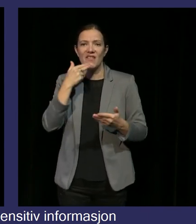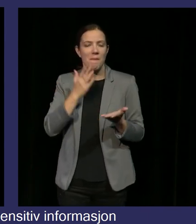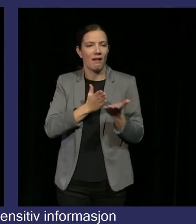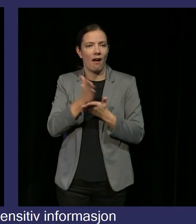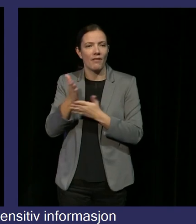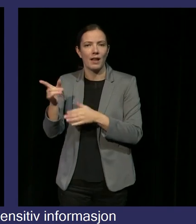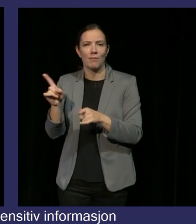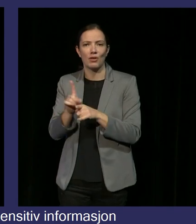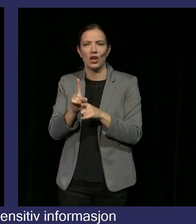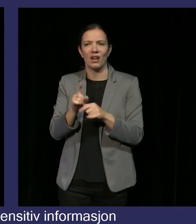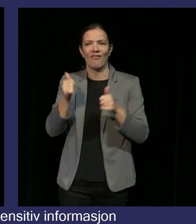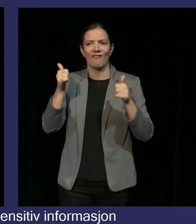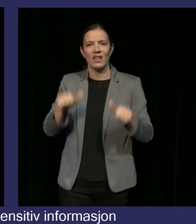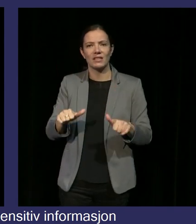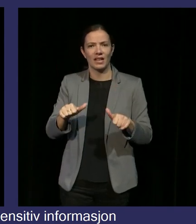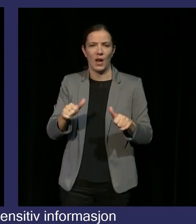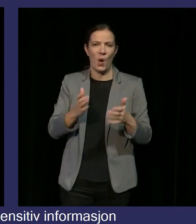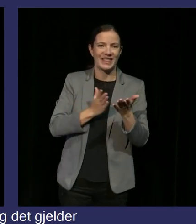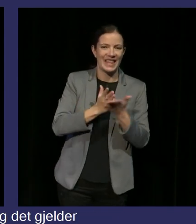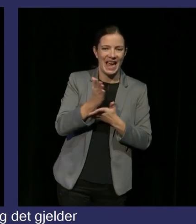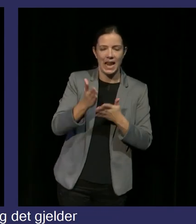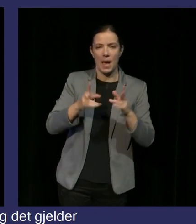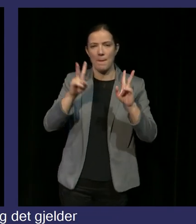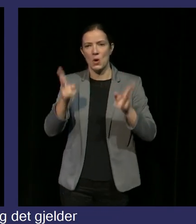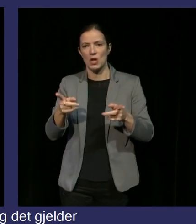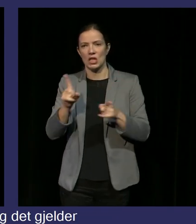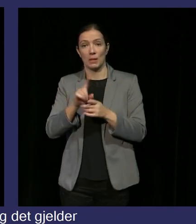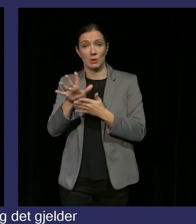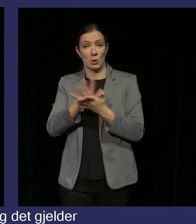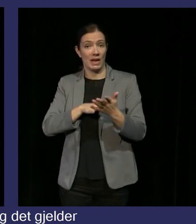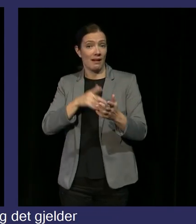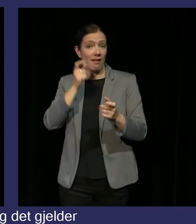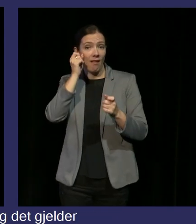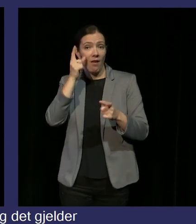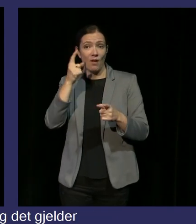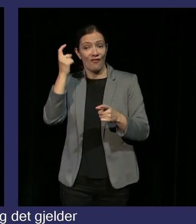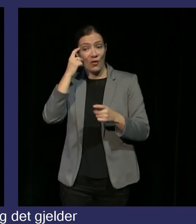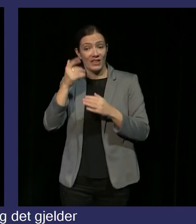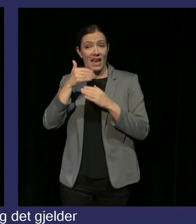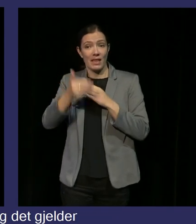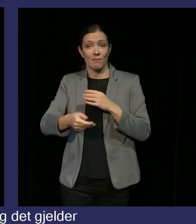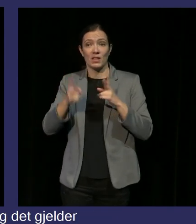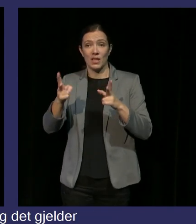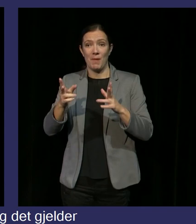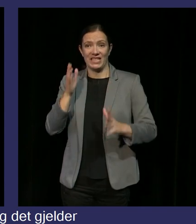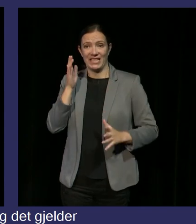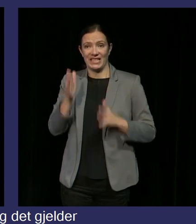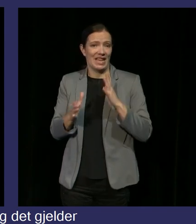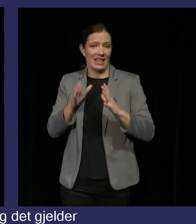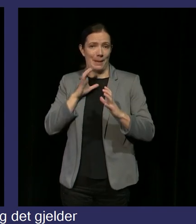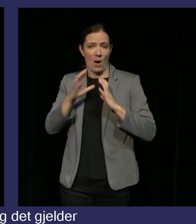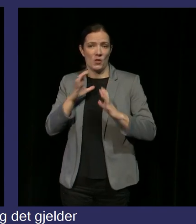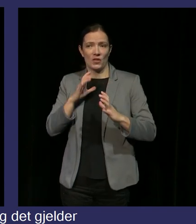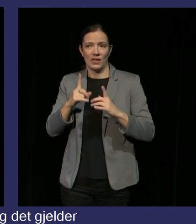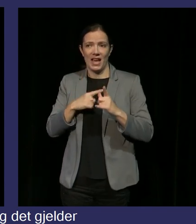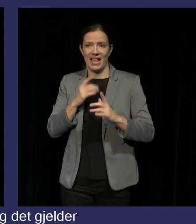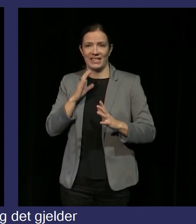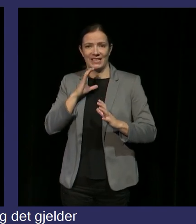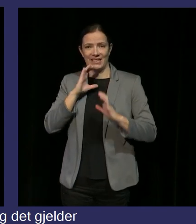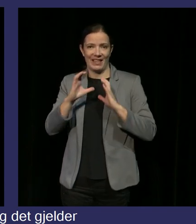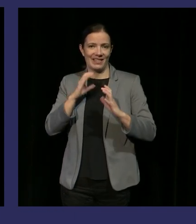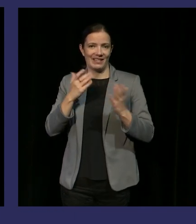gjør det vanskelig å dele og bruke det som strukturerte data fornuftig etterpå. Da. Og det gjelder chatbot også, ikke sant? Eller chat-tjenestene våre.